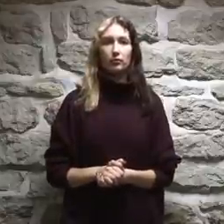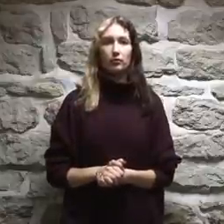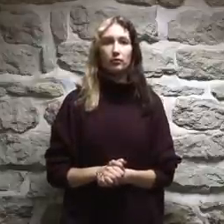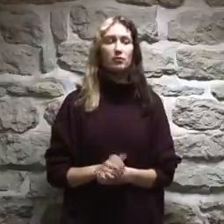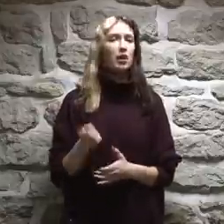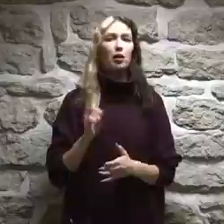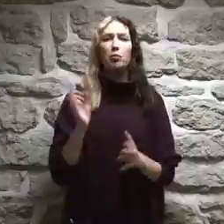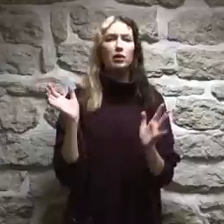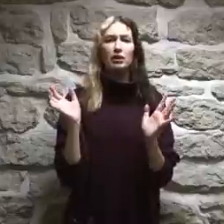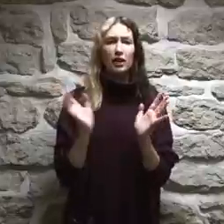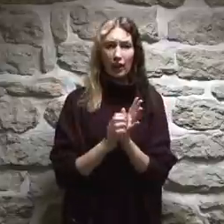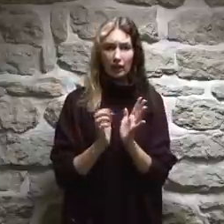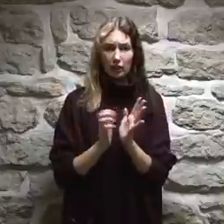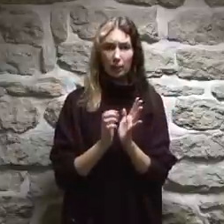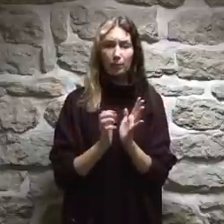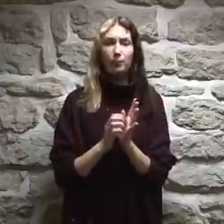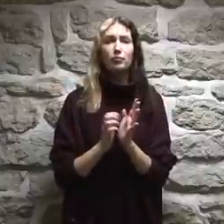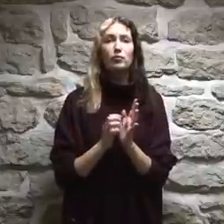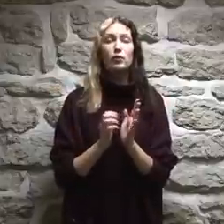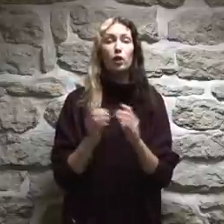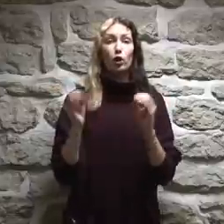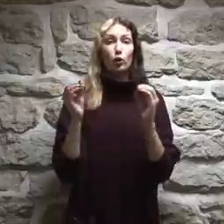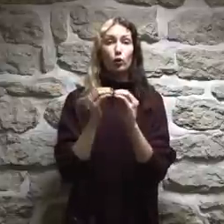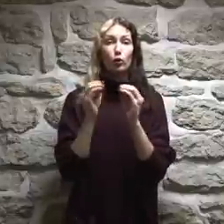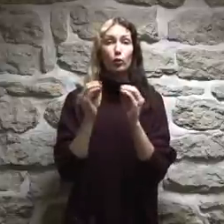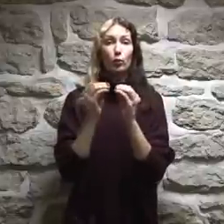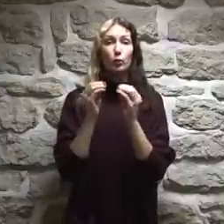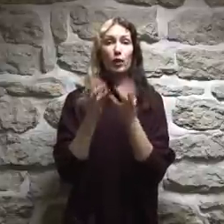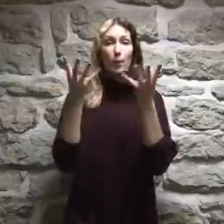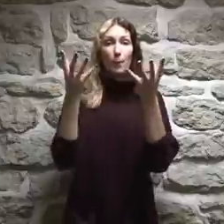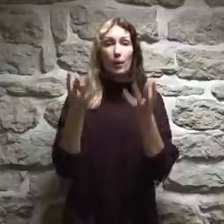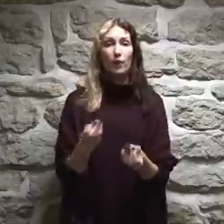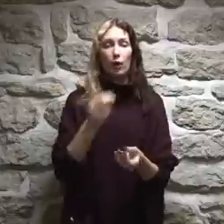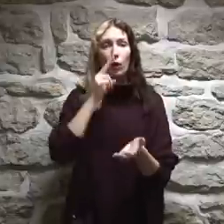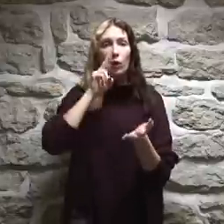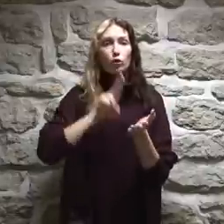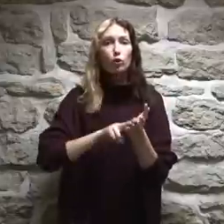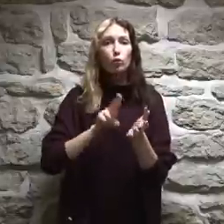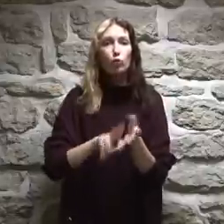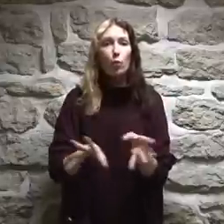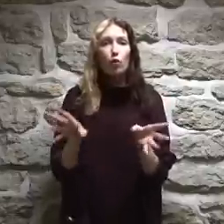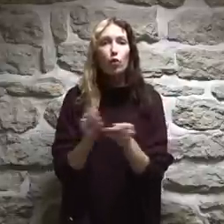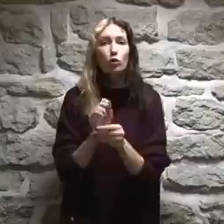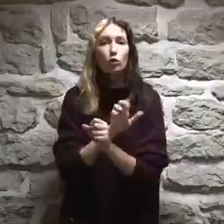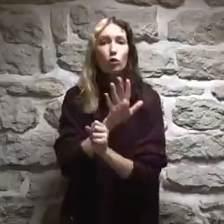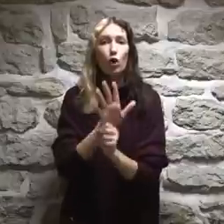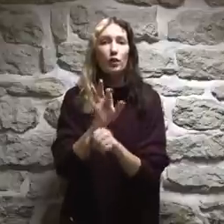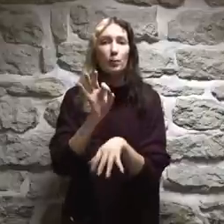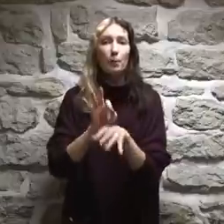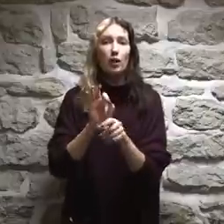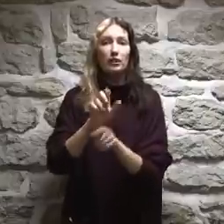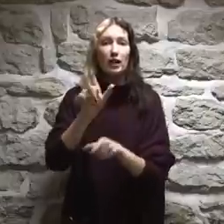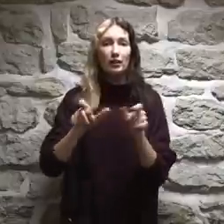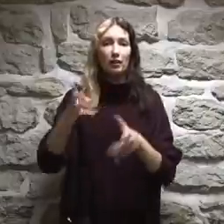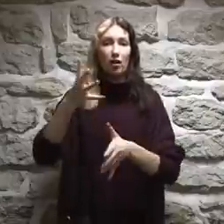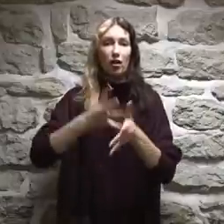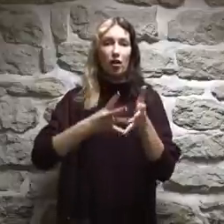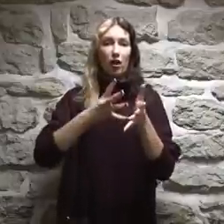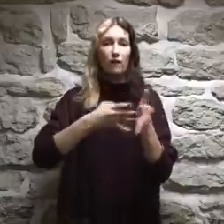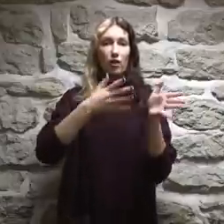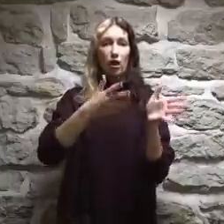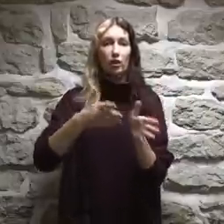See tähendab ka seda, et 10 päeva sümptomaatiliste COVID-i patsientide arv haiglas on